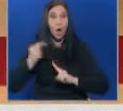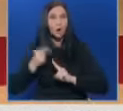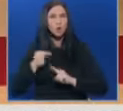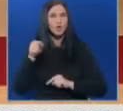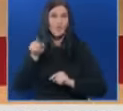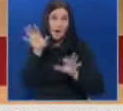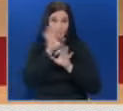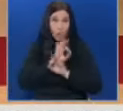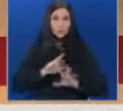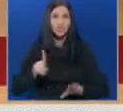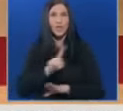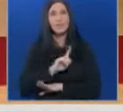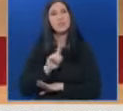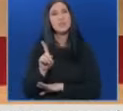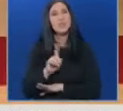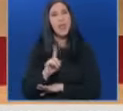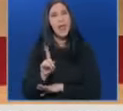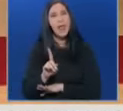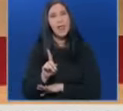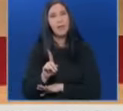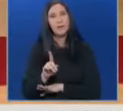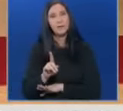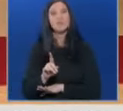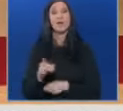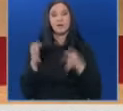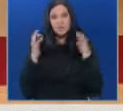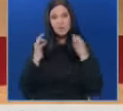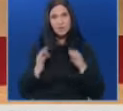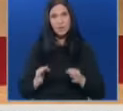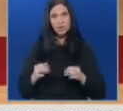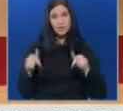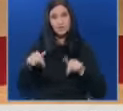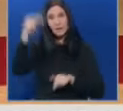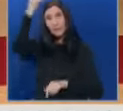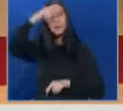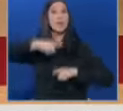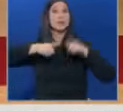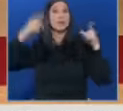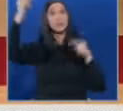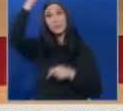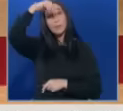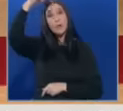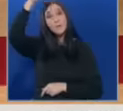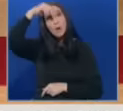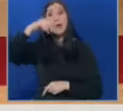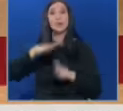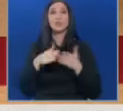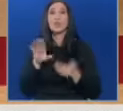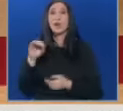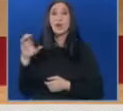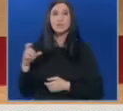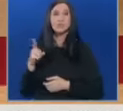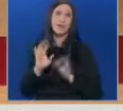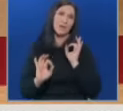Това въобще не е в стила на съвременна България, на демократична България, България член на Европейския съюз.